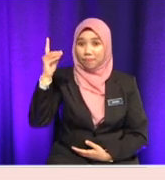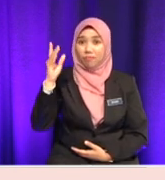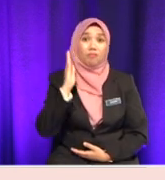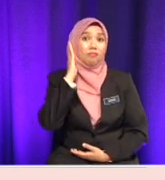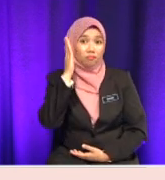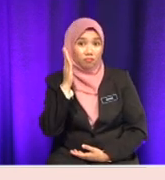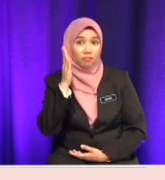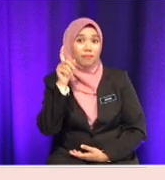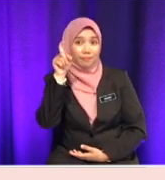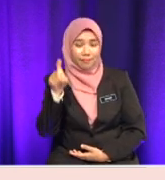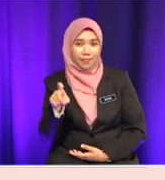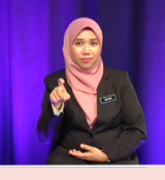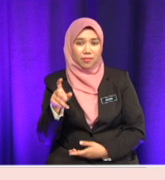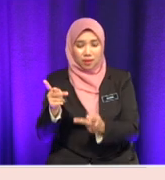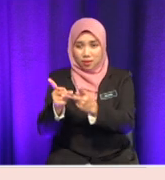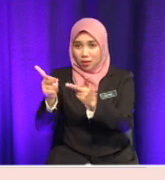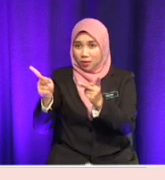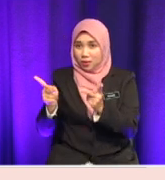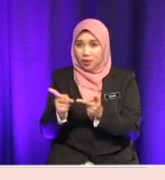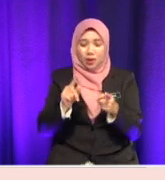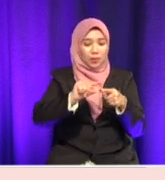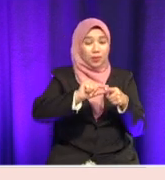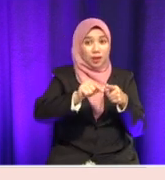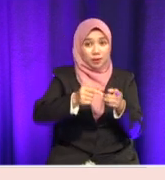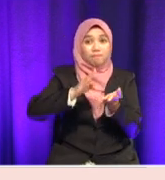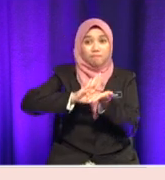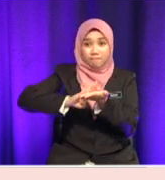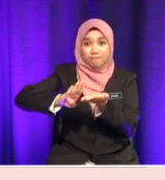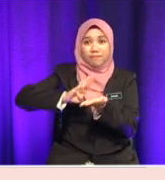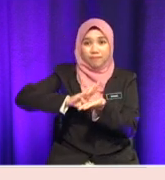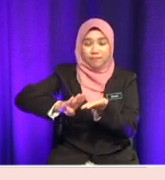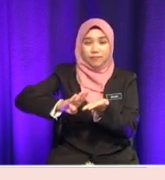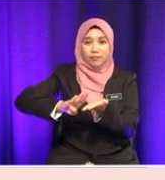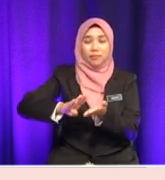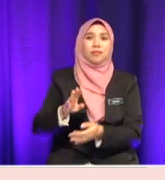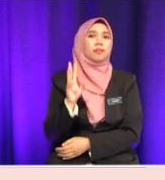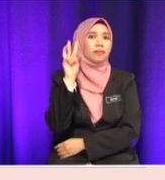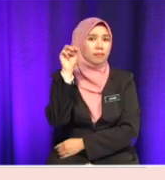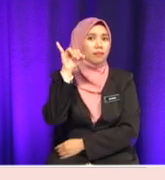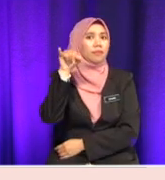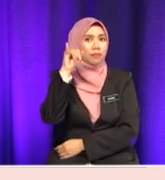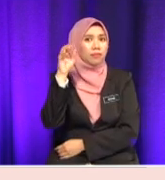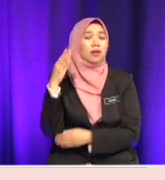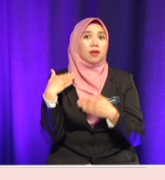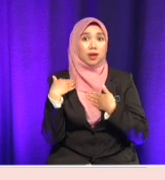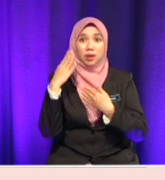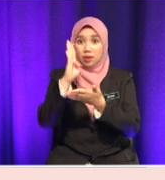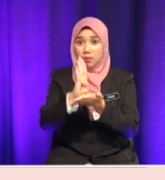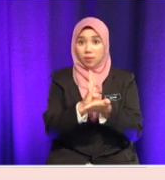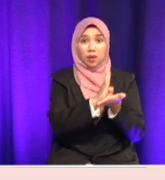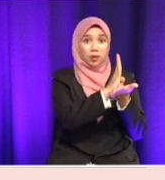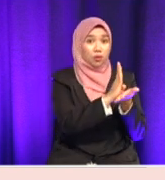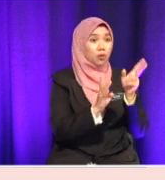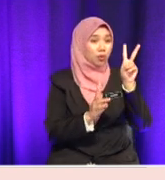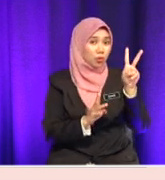kolam udangnya senjata Pak masih dibantu oleh dua orang